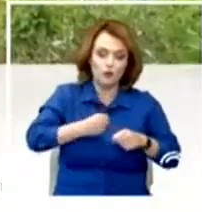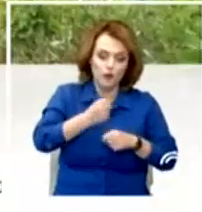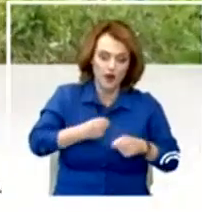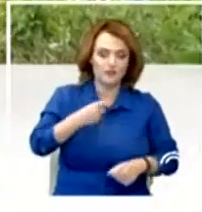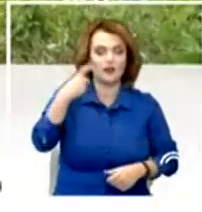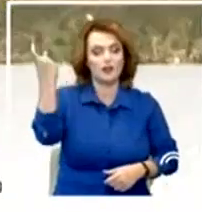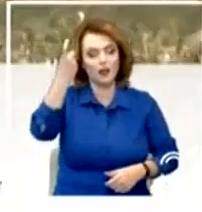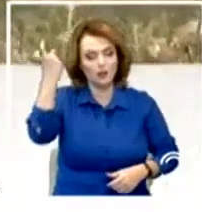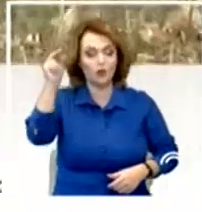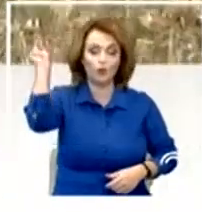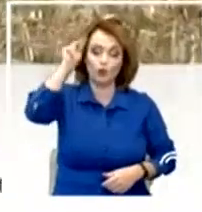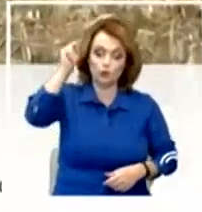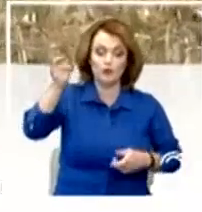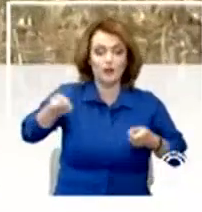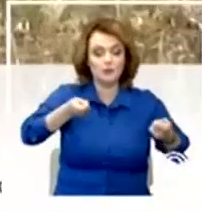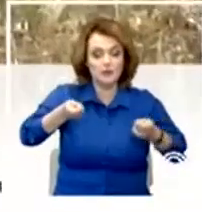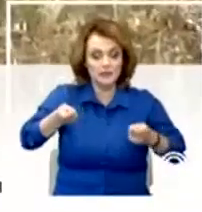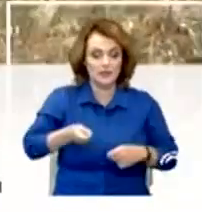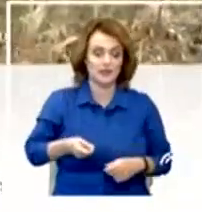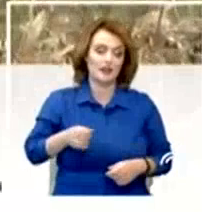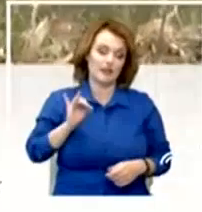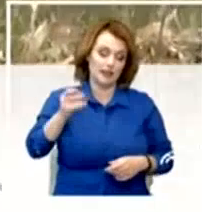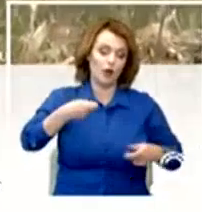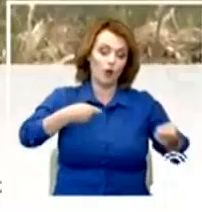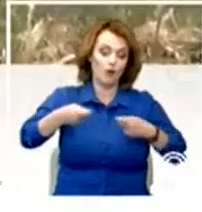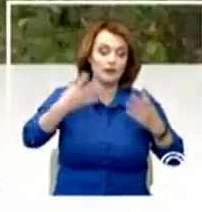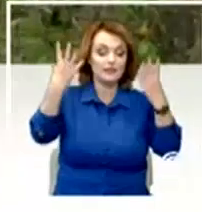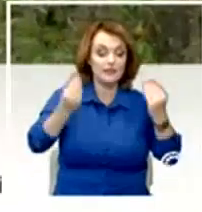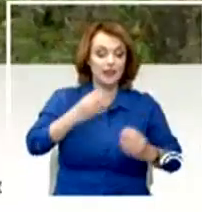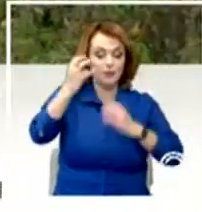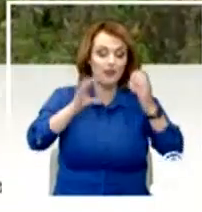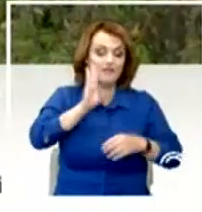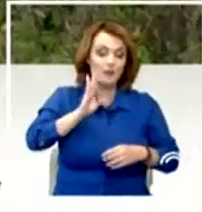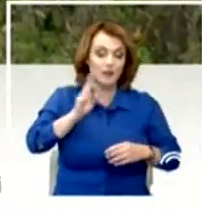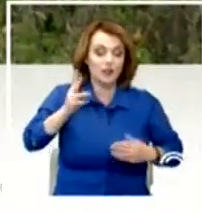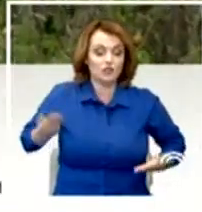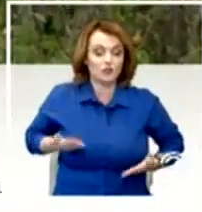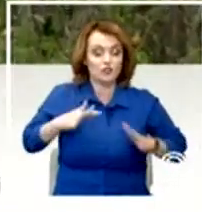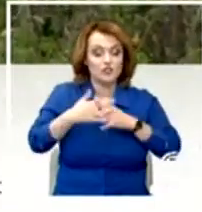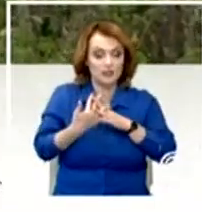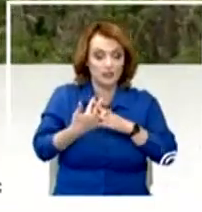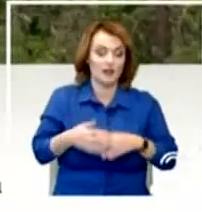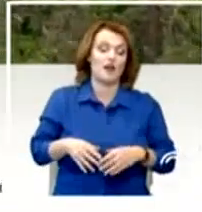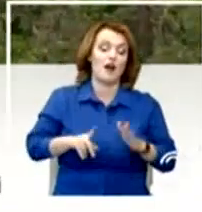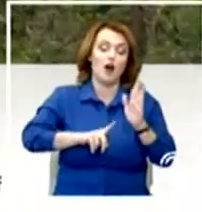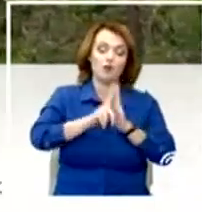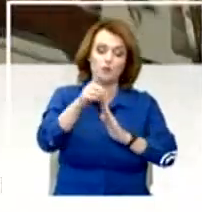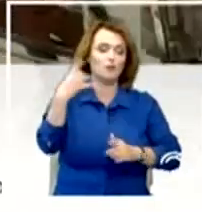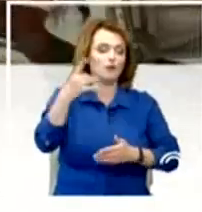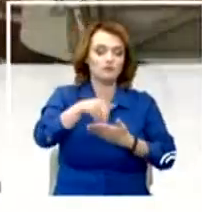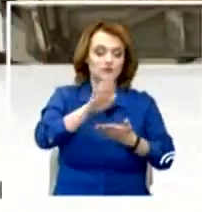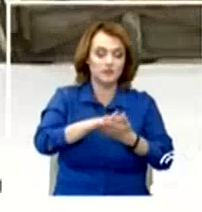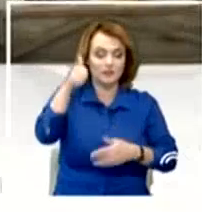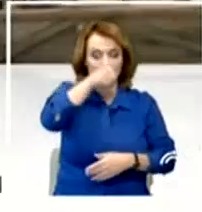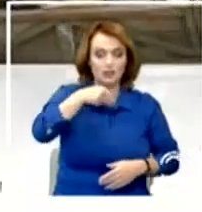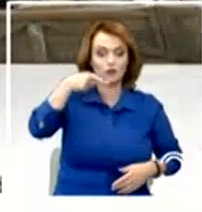precum agricultura, învățământ, administrație publică sau comerț. Ziua Mondială a Femeilor din Mediul Rural a fost marcată pentru prima dată